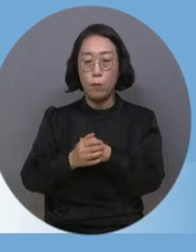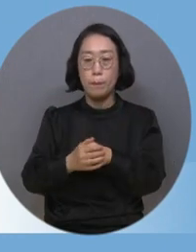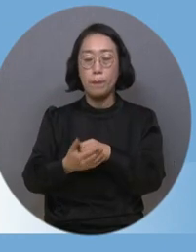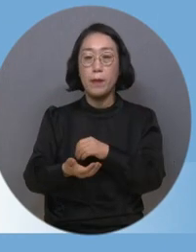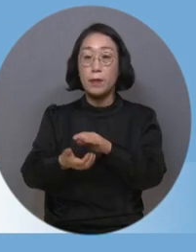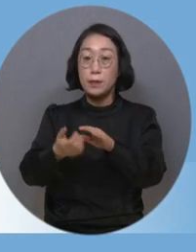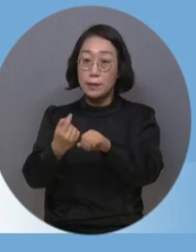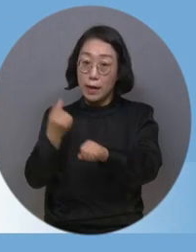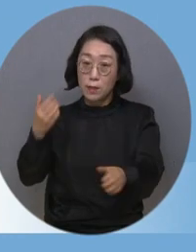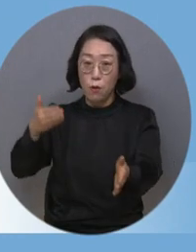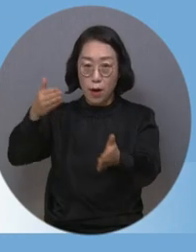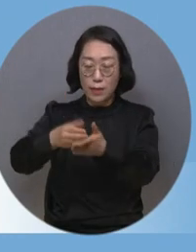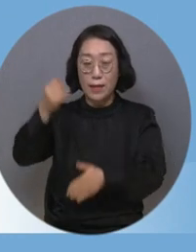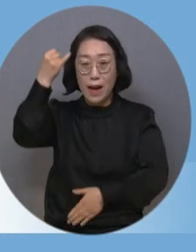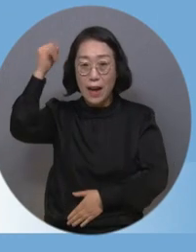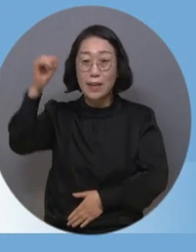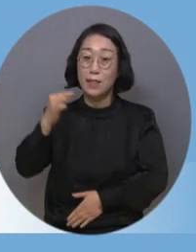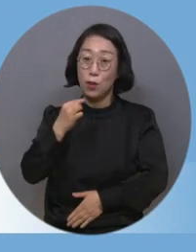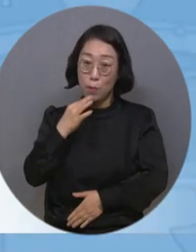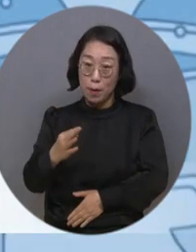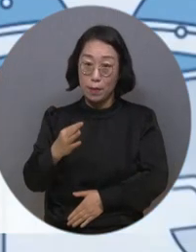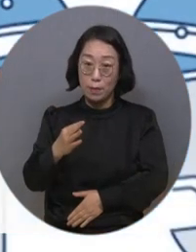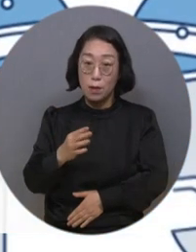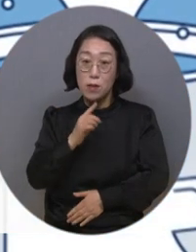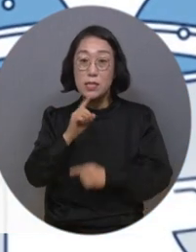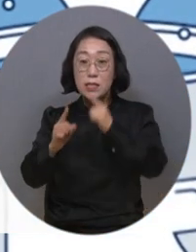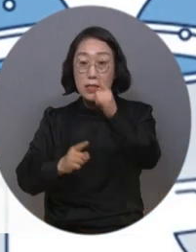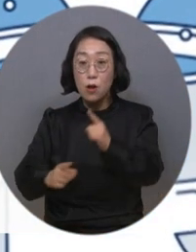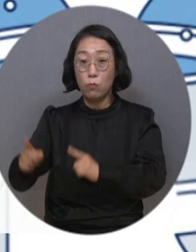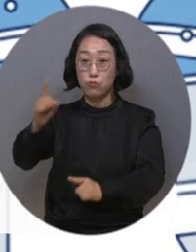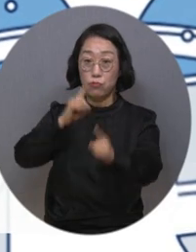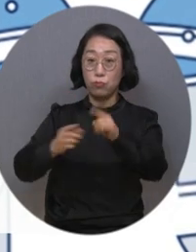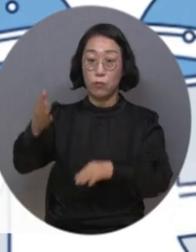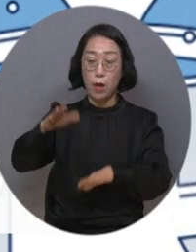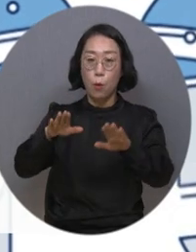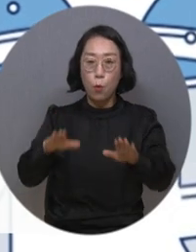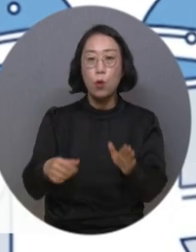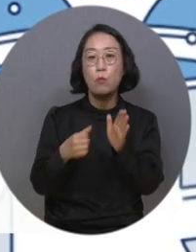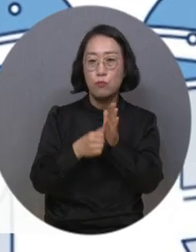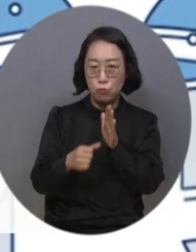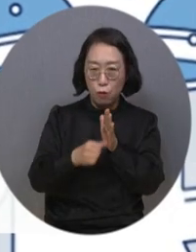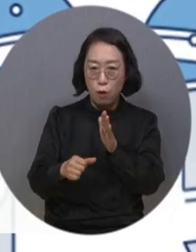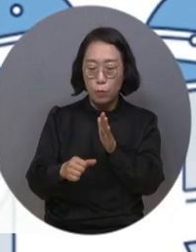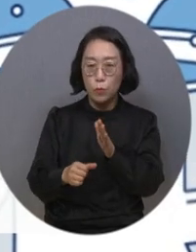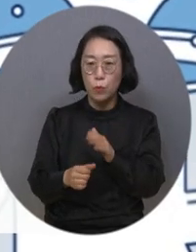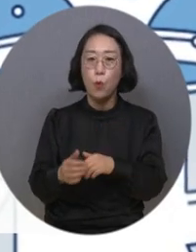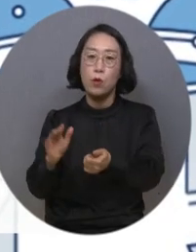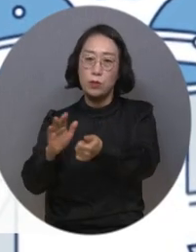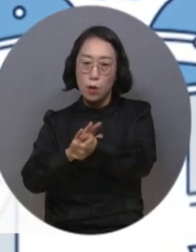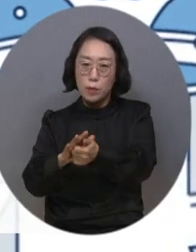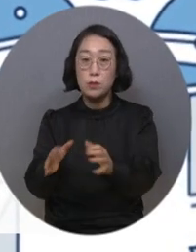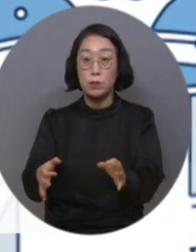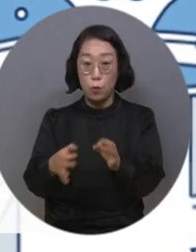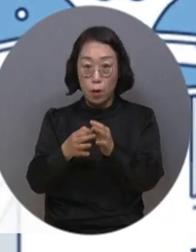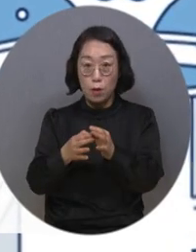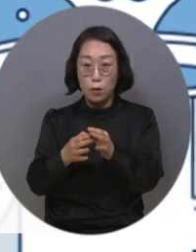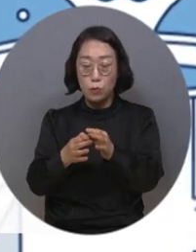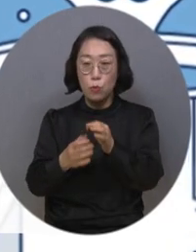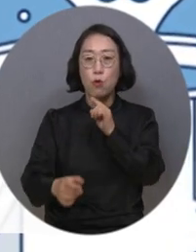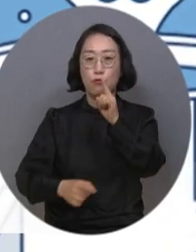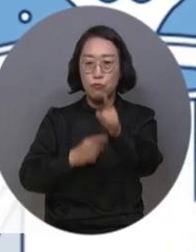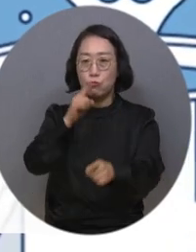지난해까지 아이디어 기획 분야로만 응모를 진행했으나 올해는 제품 및 서비스 개발 분야에서도 응모할 수 있도록